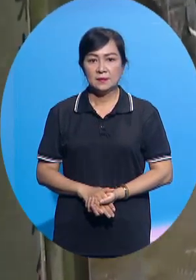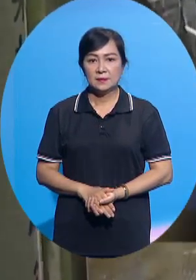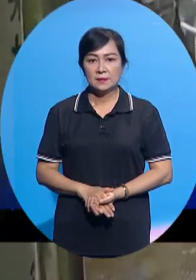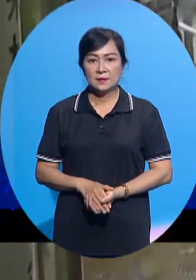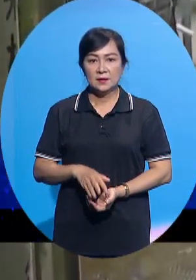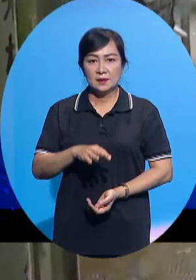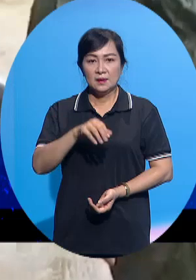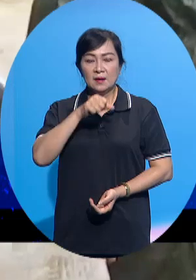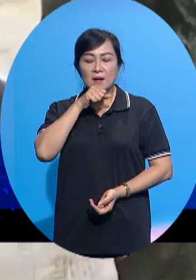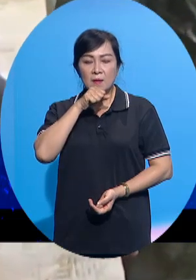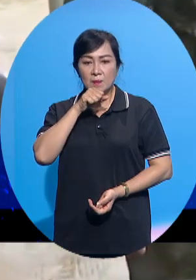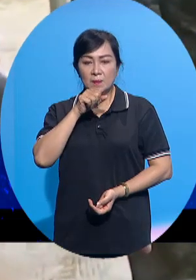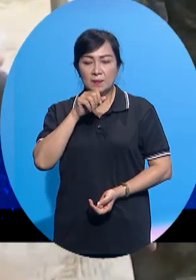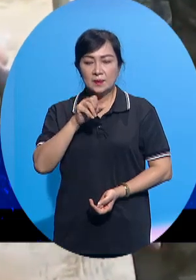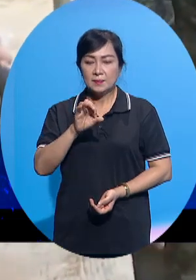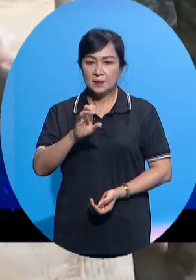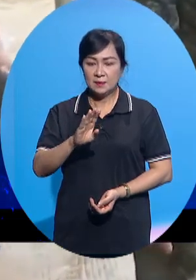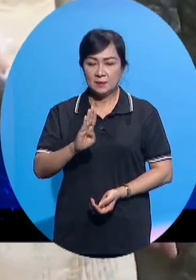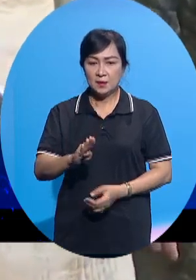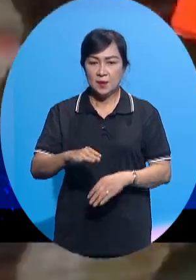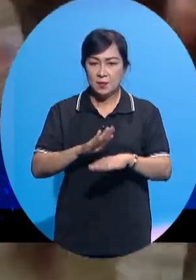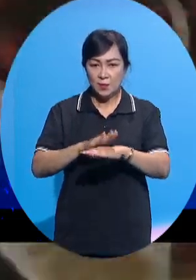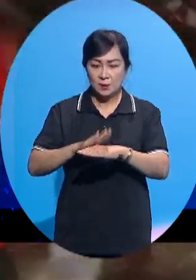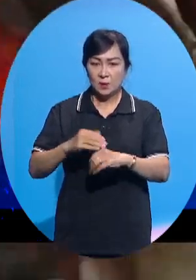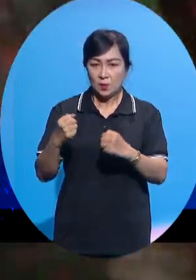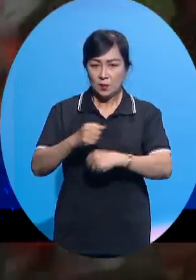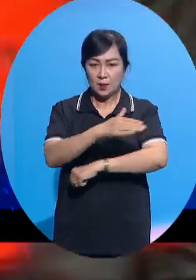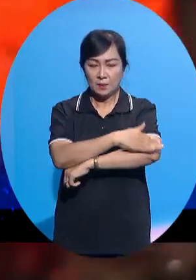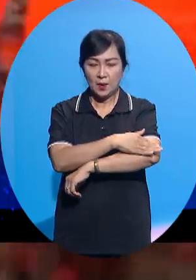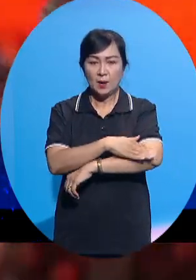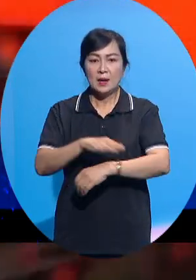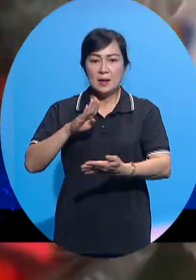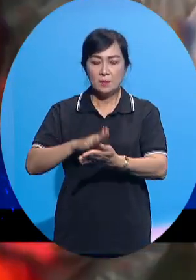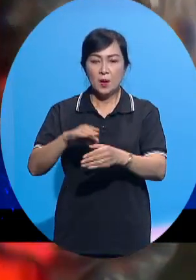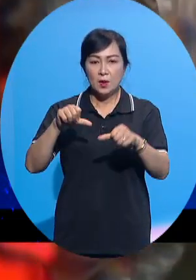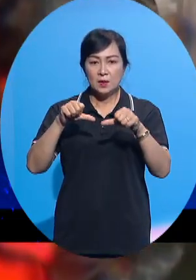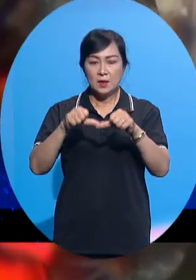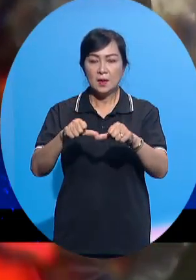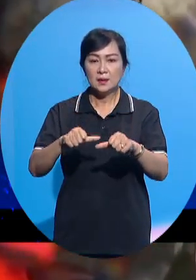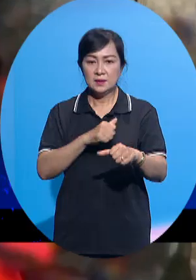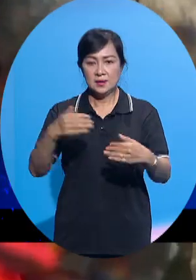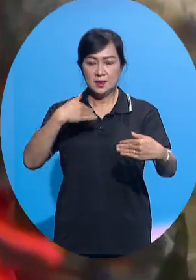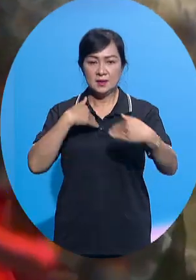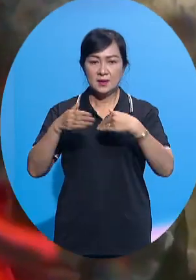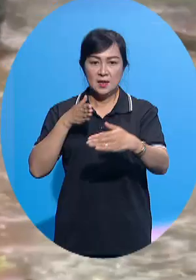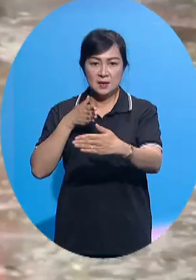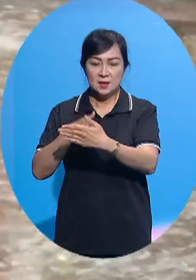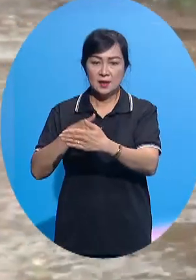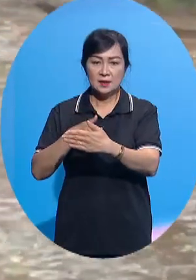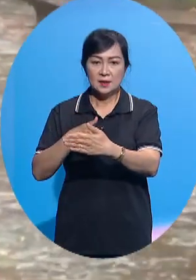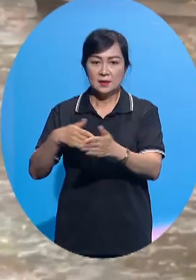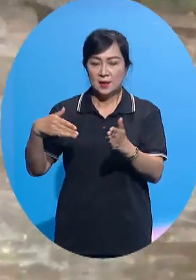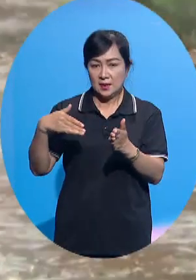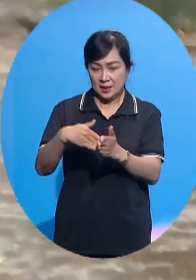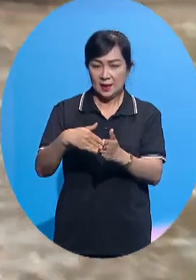ông Tập Cận Bình đã ra lệnh huy động Mọi nỗ lực hỗ trợ đảm bảo chỗ ở cho những người chịu ảnh hưởng do bảo ngăn chặn các thảm họa thứ cấp